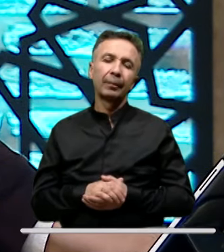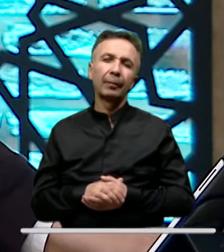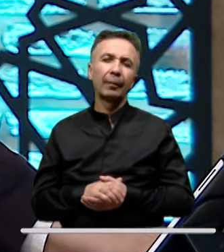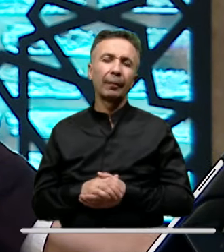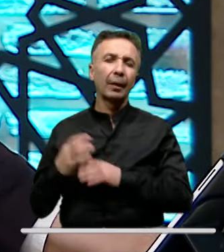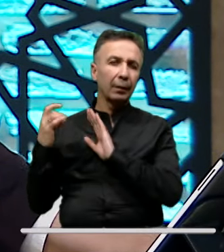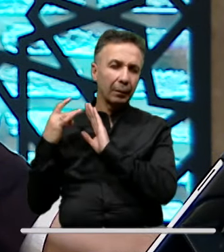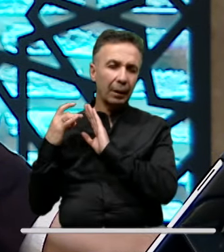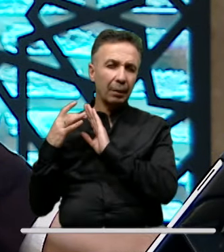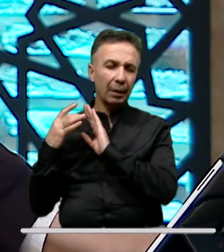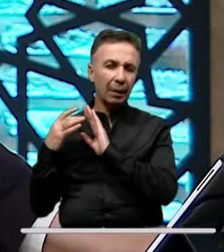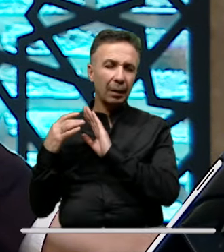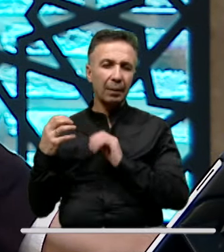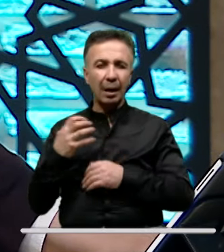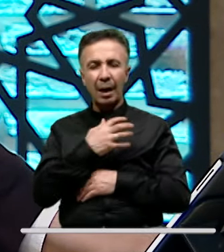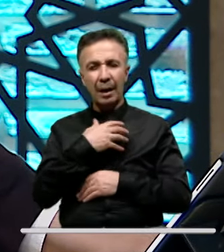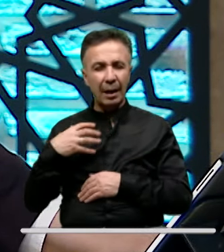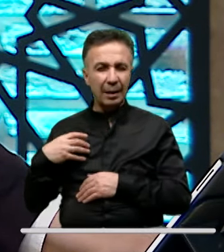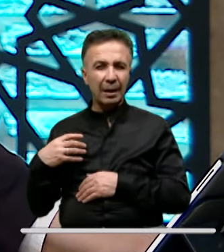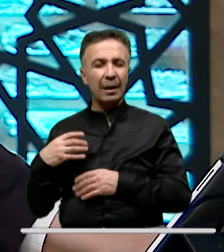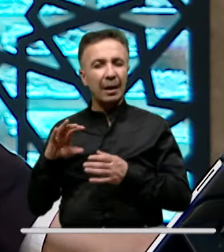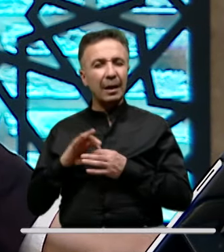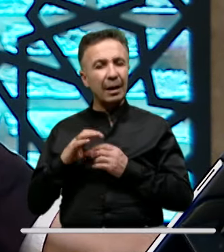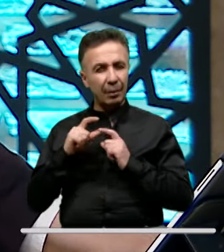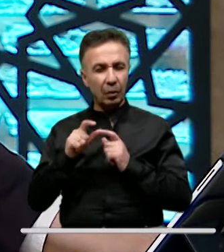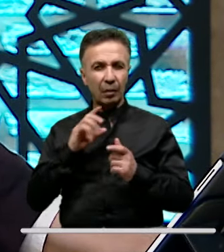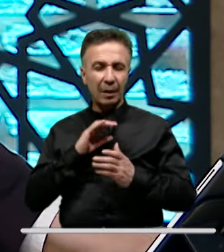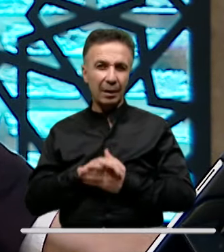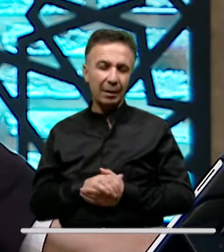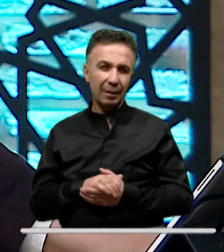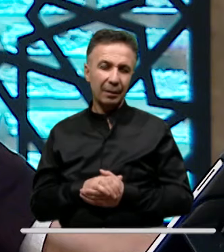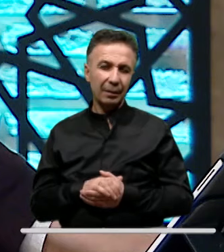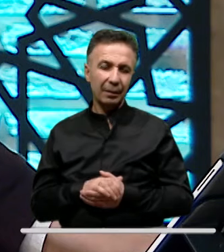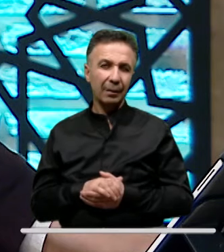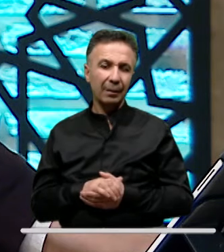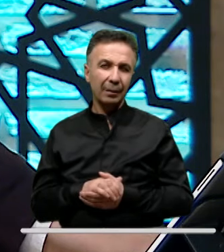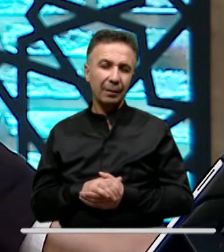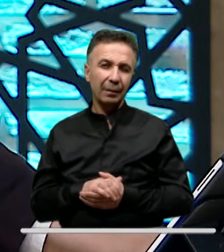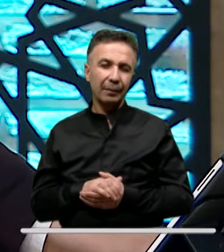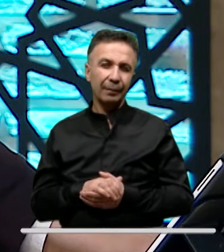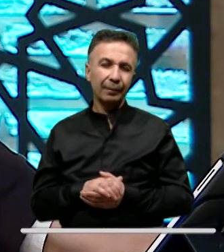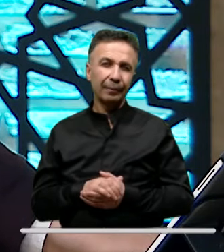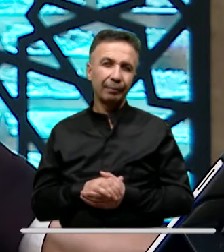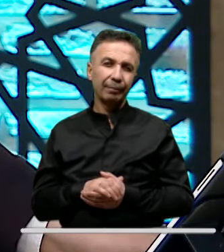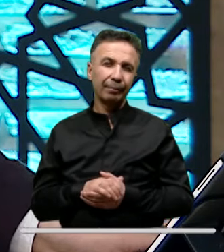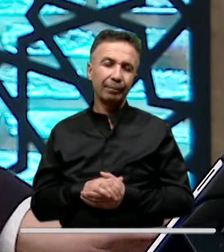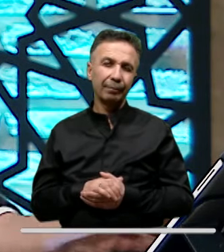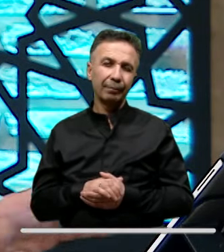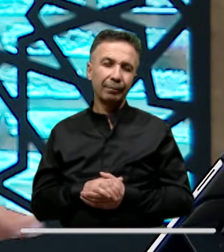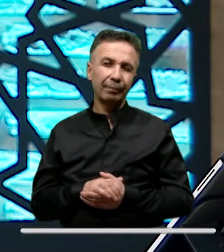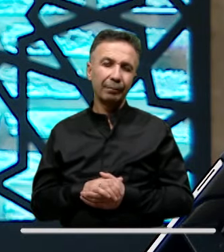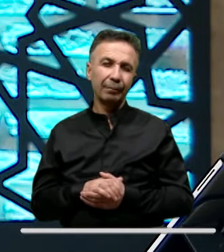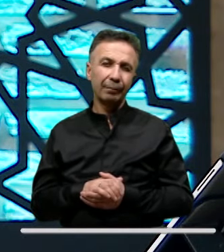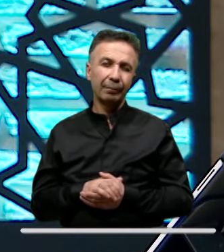Diyarbakır'dan arayan Zeynep Hanım'ın anneciği ile alakalı bir soru vardı hocam. O sorunun devamını sormayı ben unuttum. Bizim